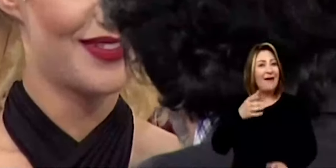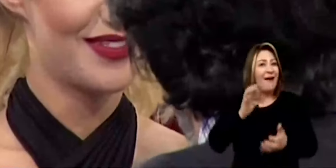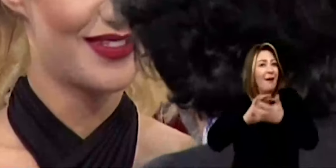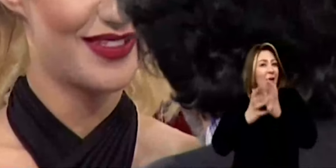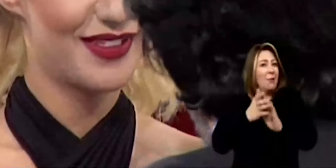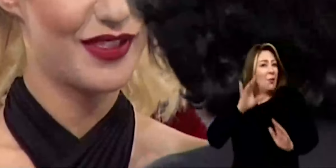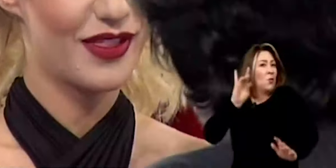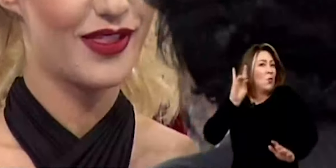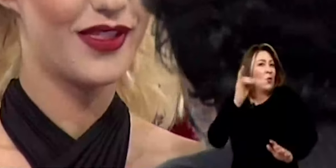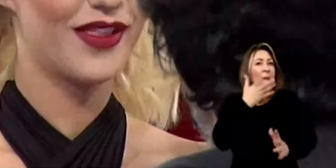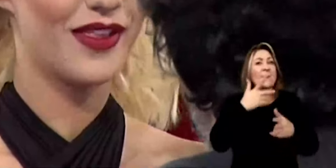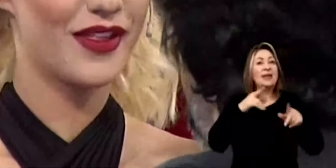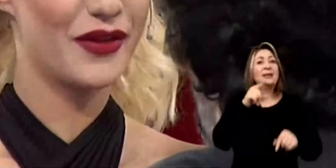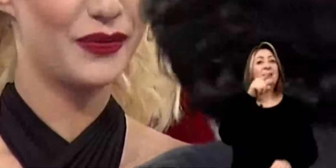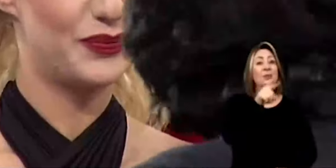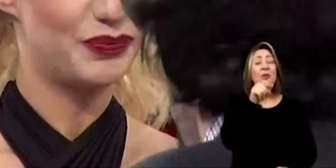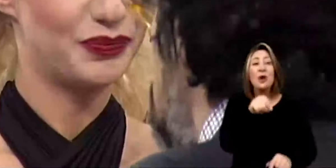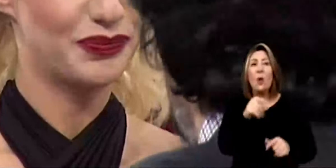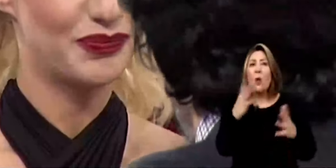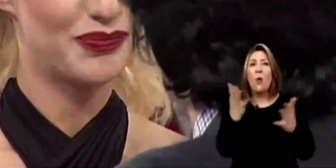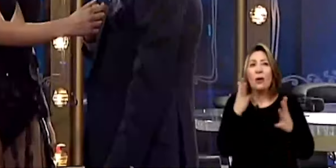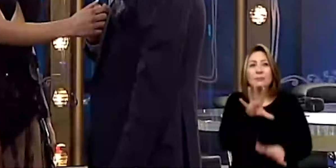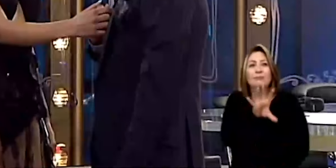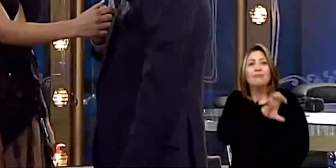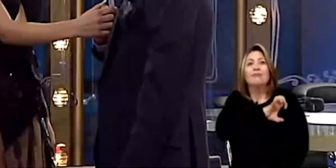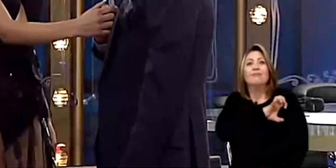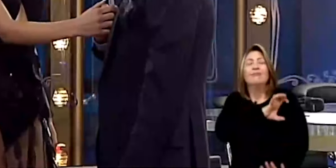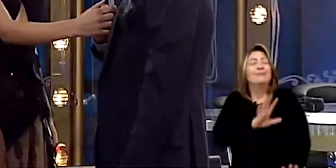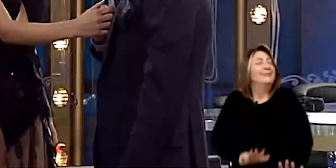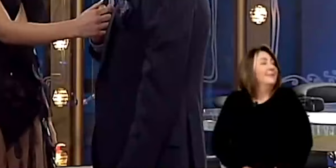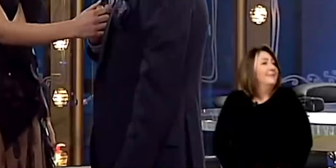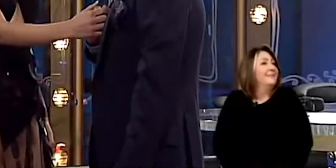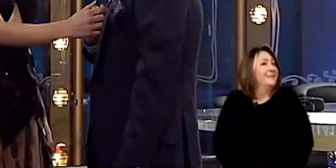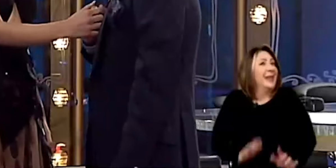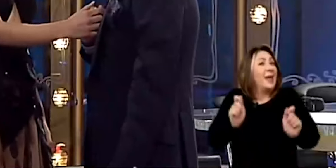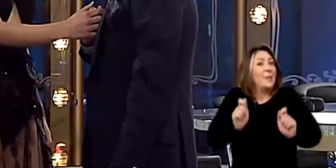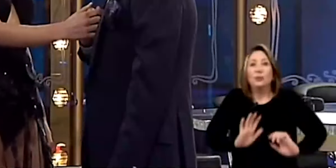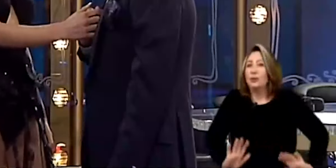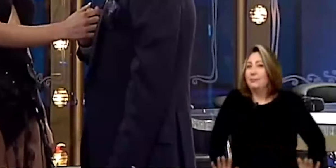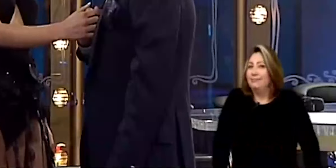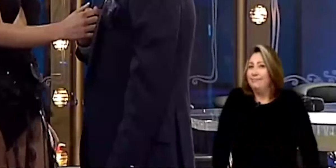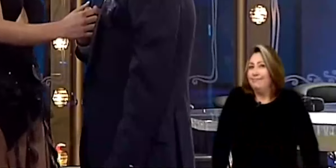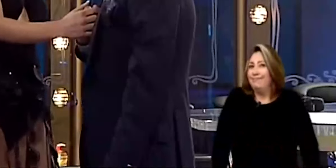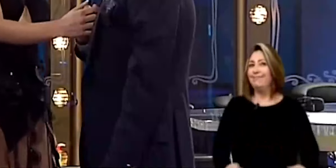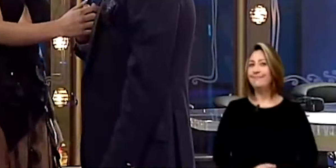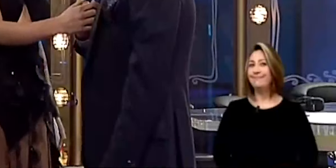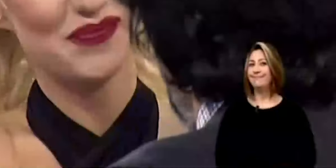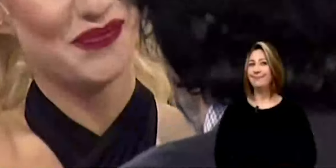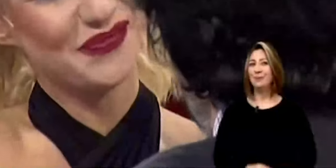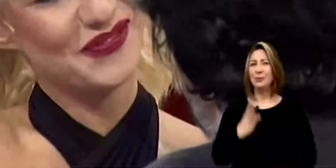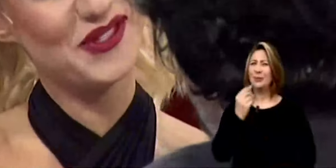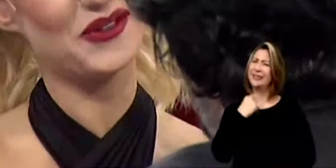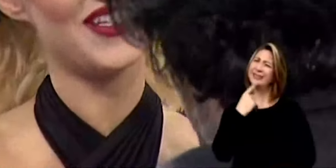kurduna benziyorsunuz. Şu anda sizden o kadar çok etkileniyorum ki galiba yapamayacağım.